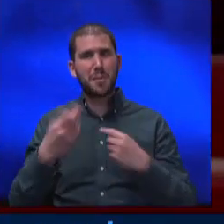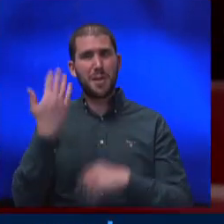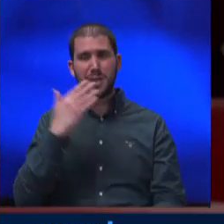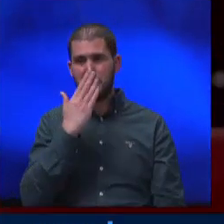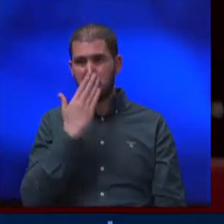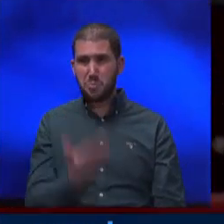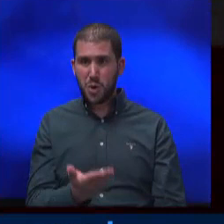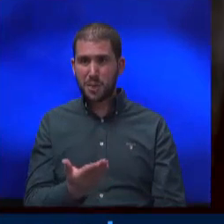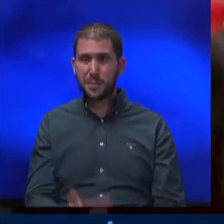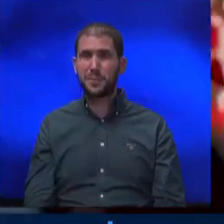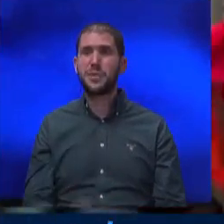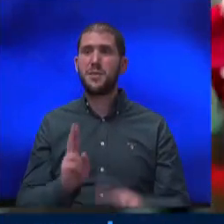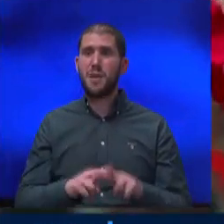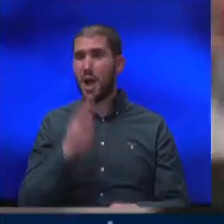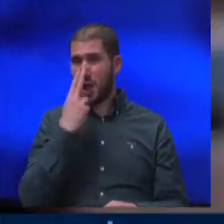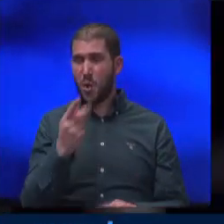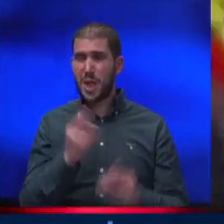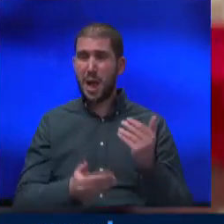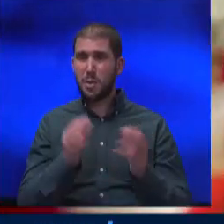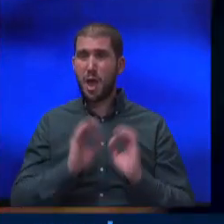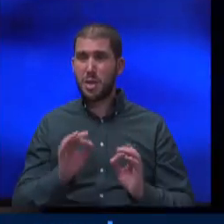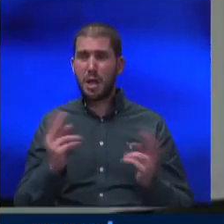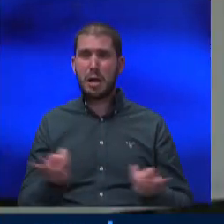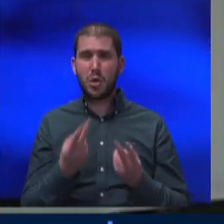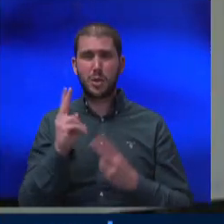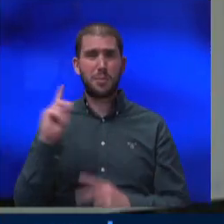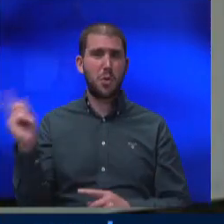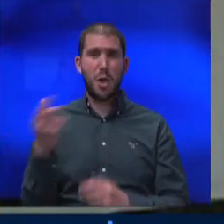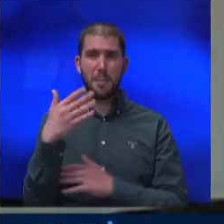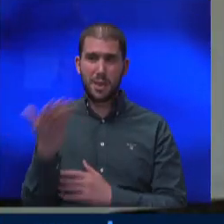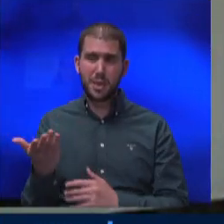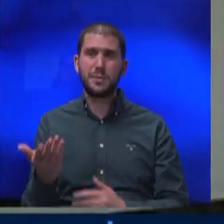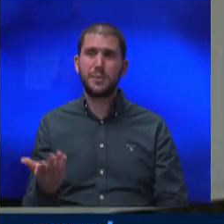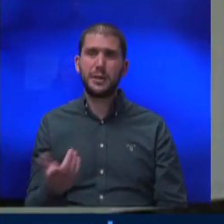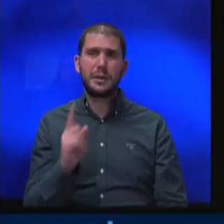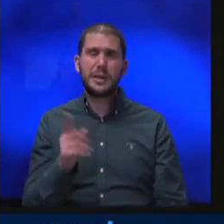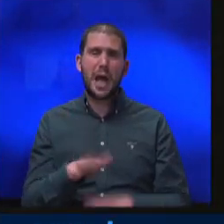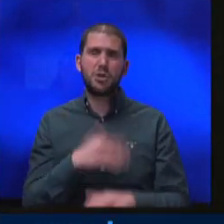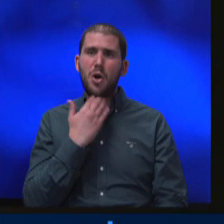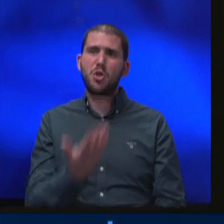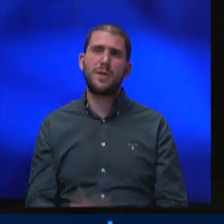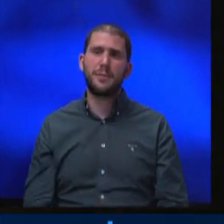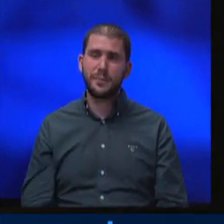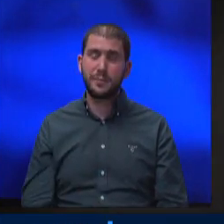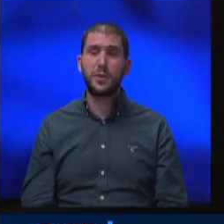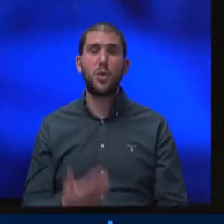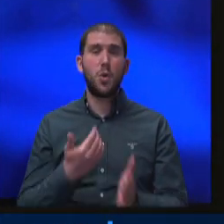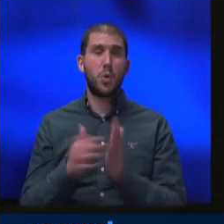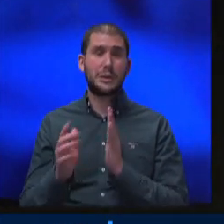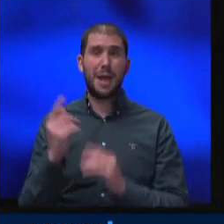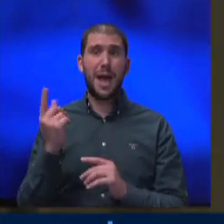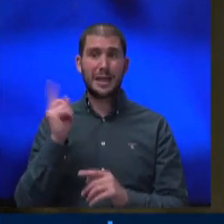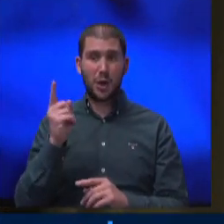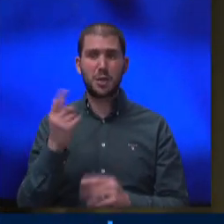to come out and then to see it still fall short of what the rest of the country is being told, it just doesn't feel good. מלבד האזהרות,